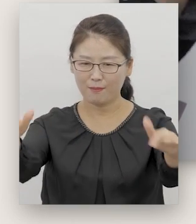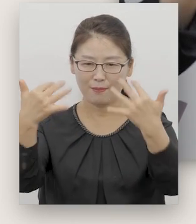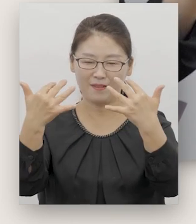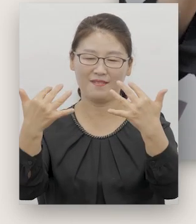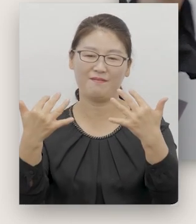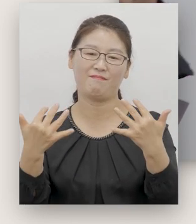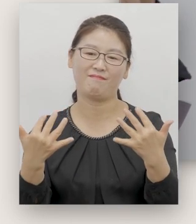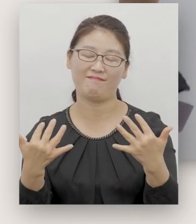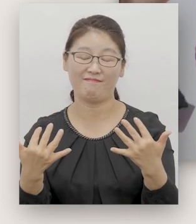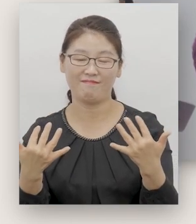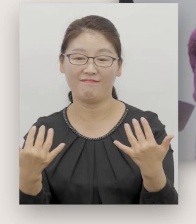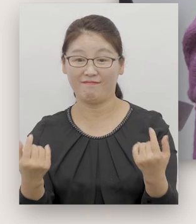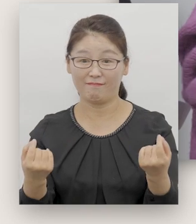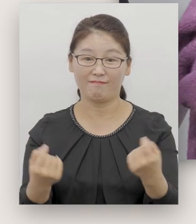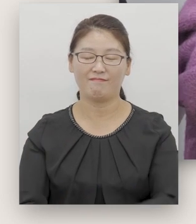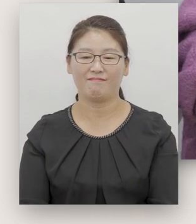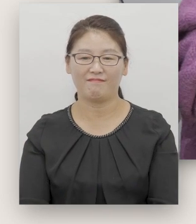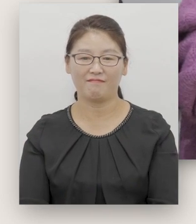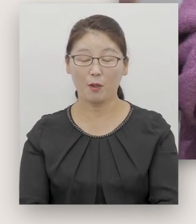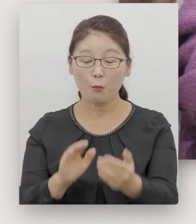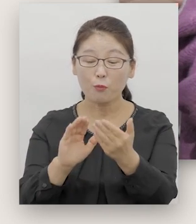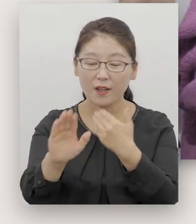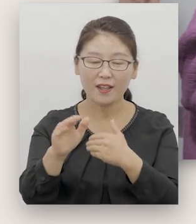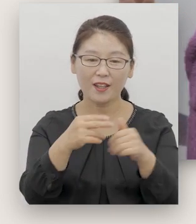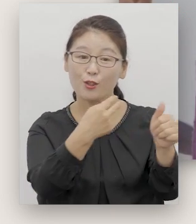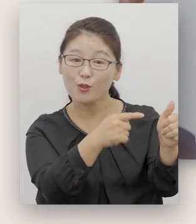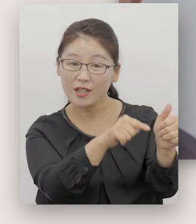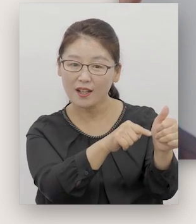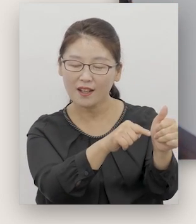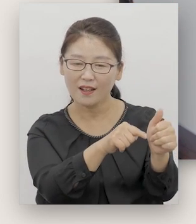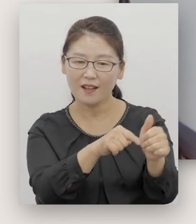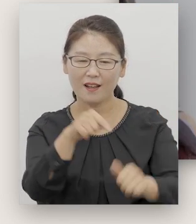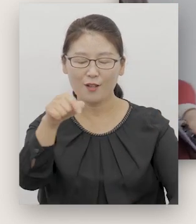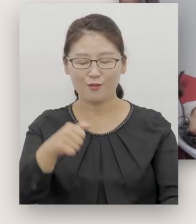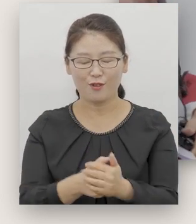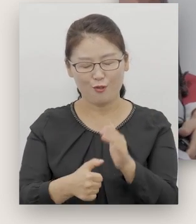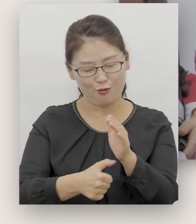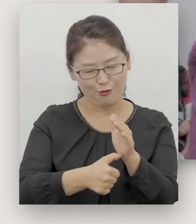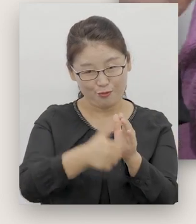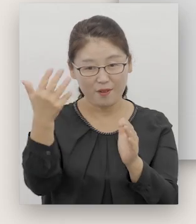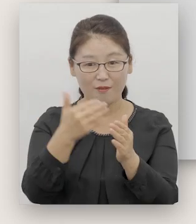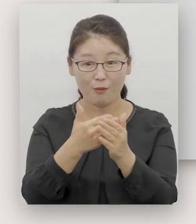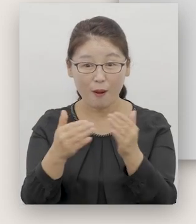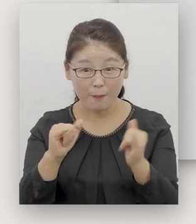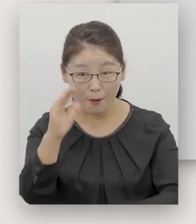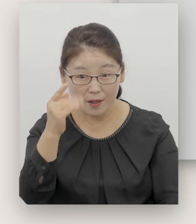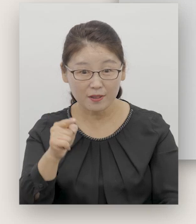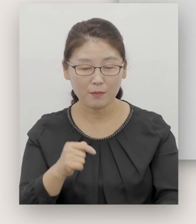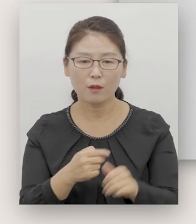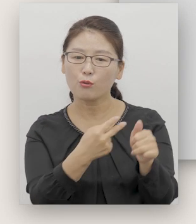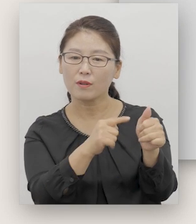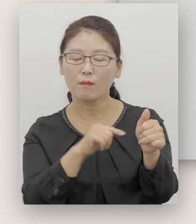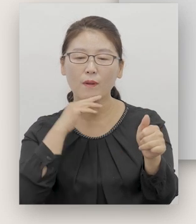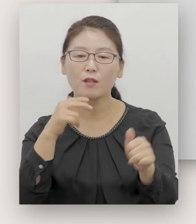이때부터 이제 뒷샹은 화가로 이미 유명인이 된 상태였습니다. 당시 뒷샹의 나이가 25살이었습니다. 사실